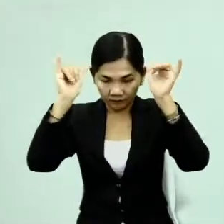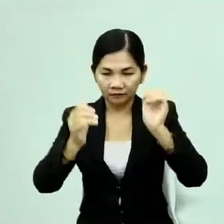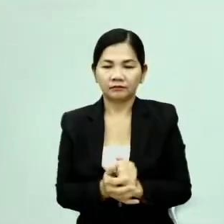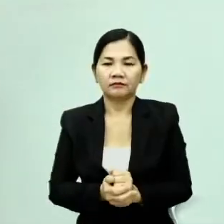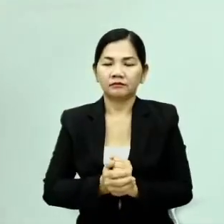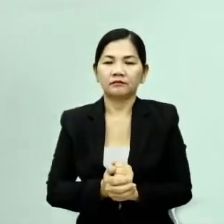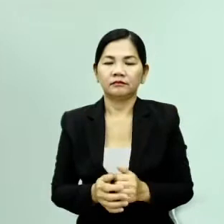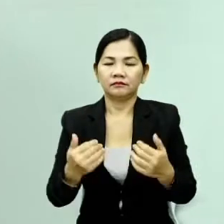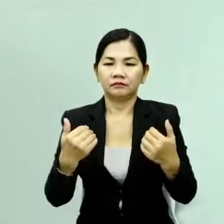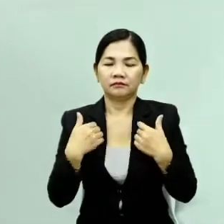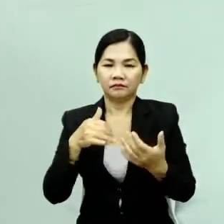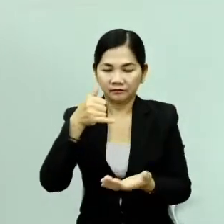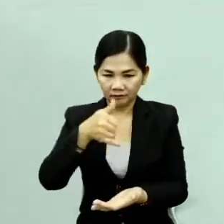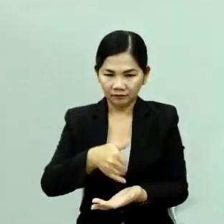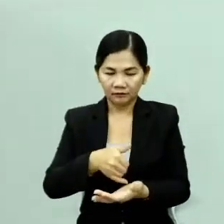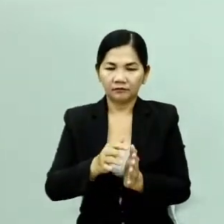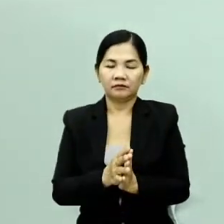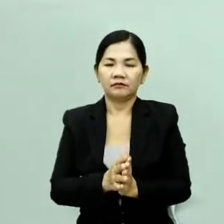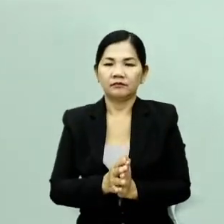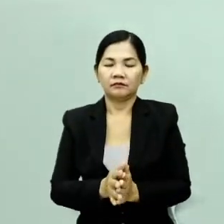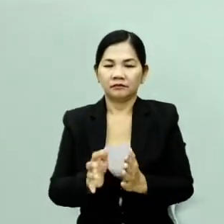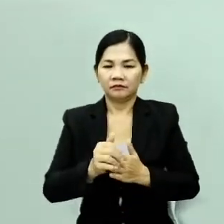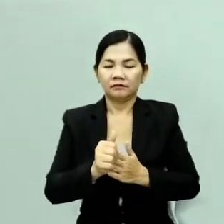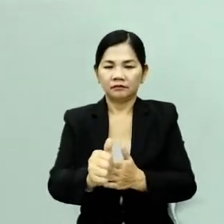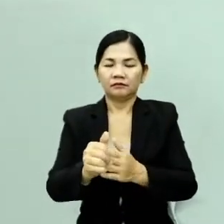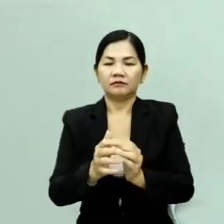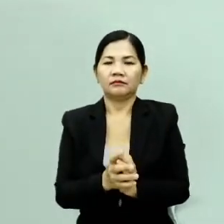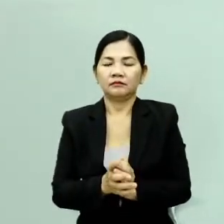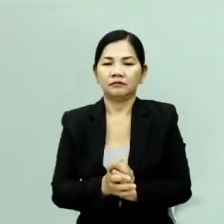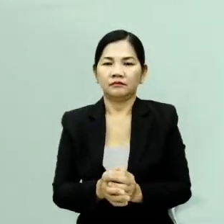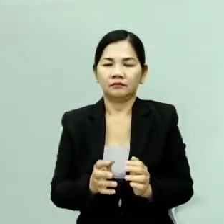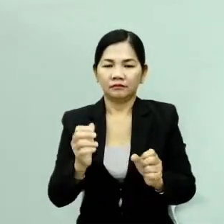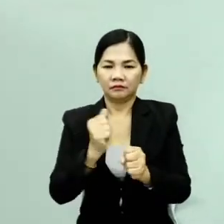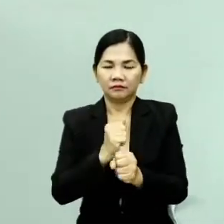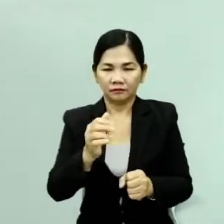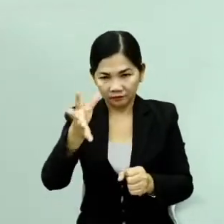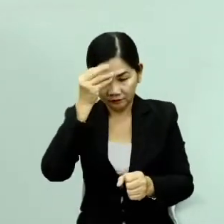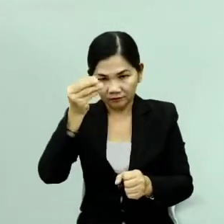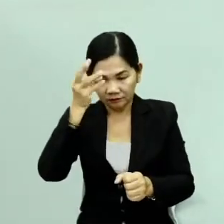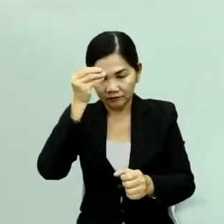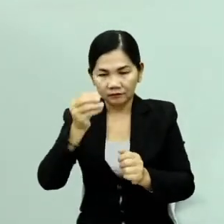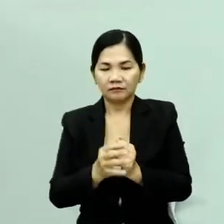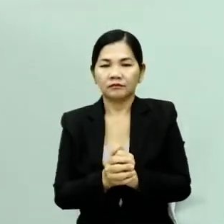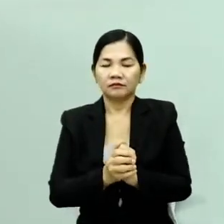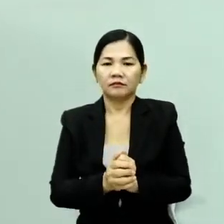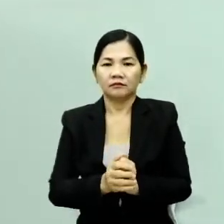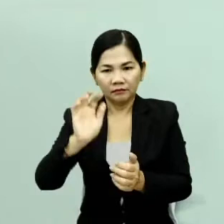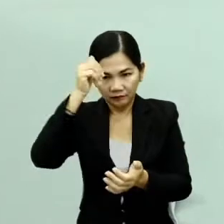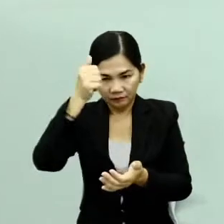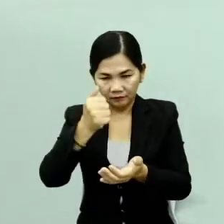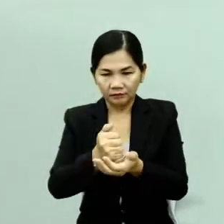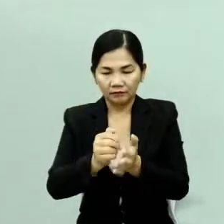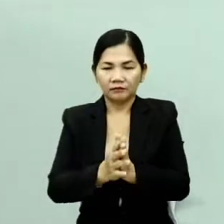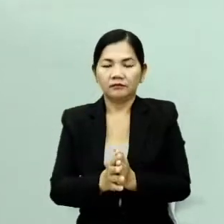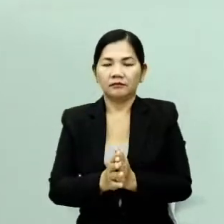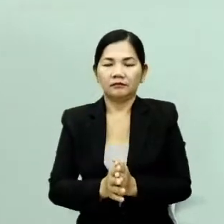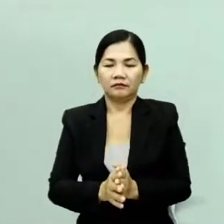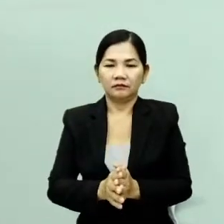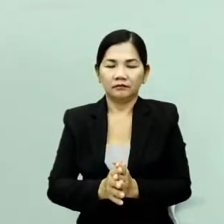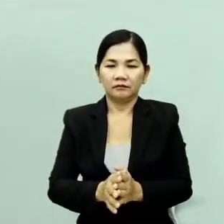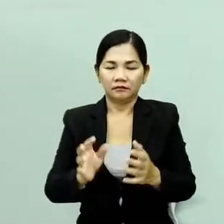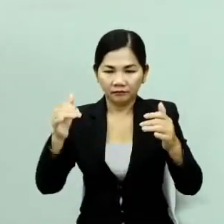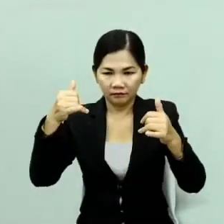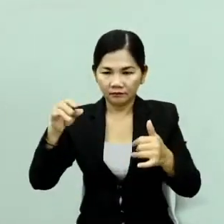chàng chân xâm rập ngày ní cha nè cứu nông nôm con tặng ạc nế cha tư sạc xa ẩm phí cha phó bởi giáo cha đồ bó